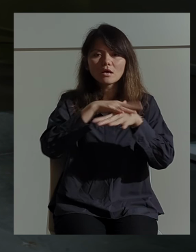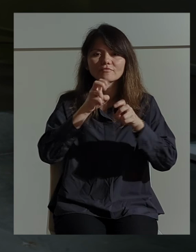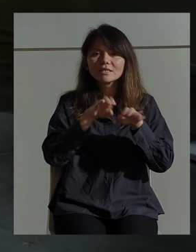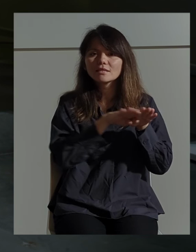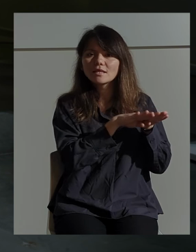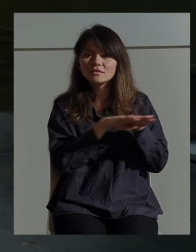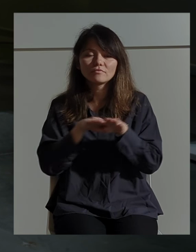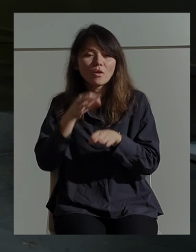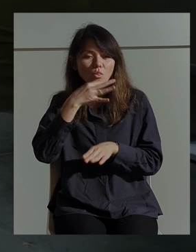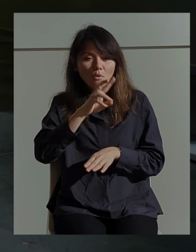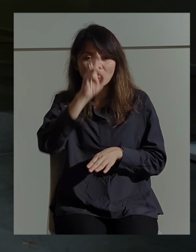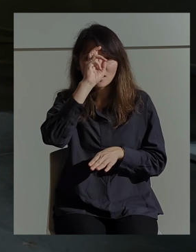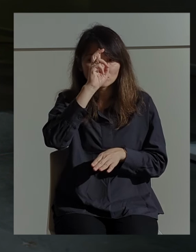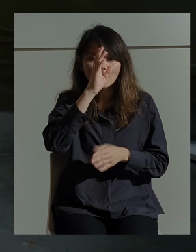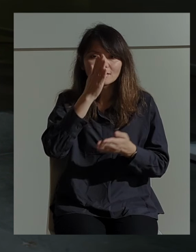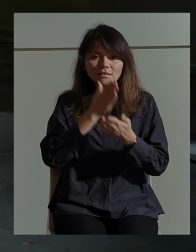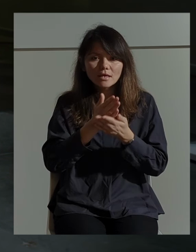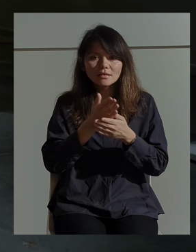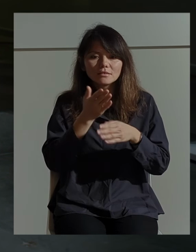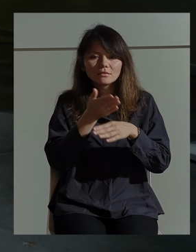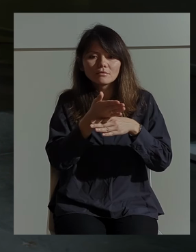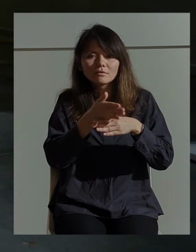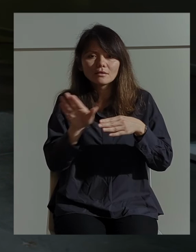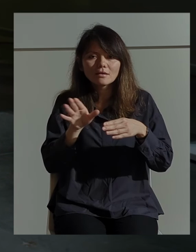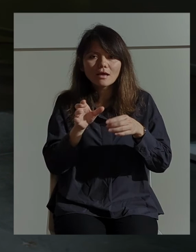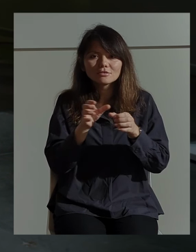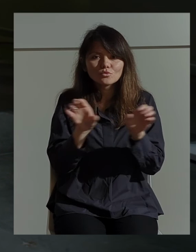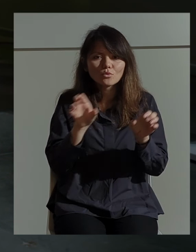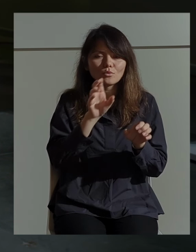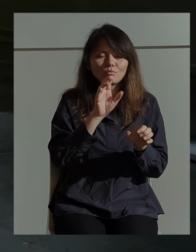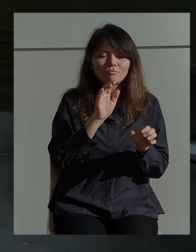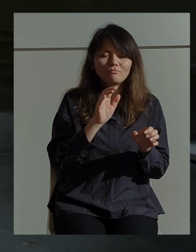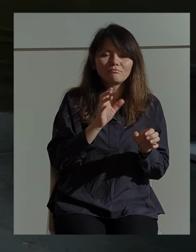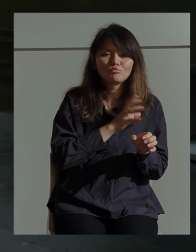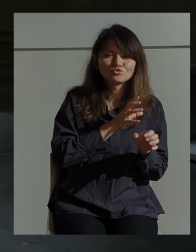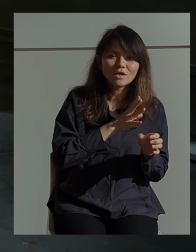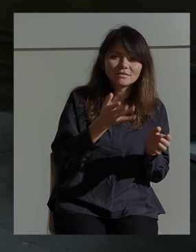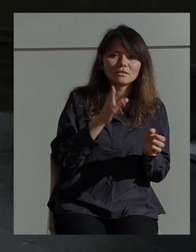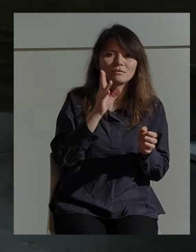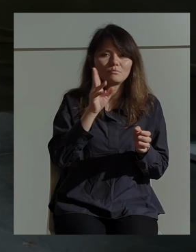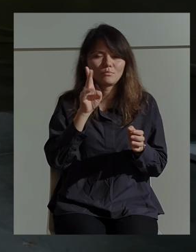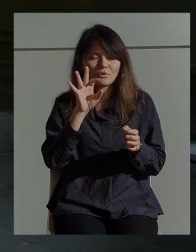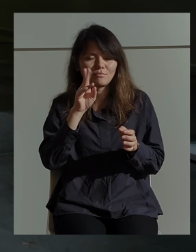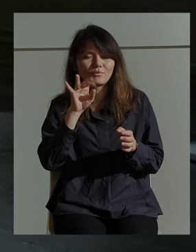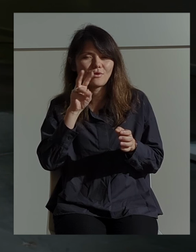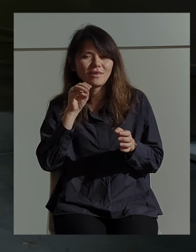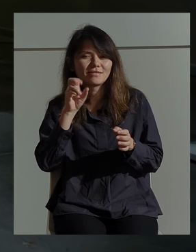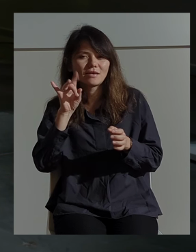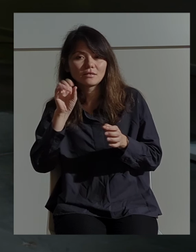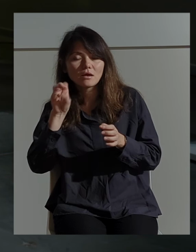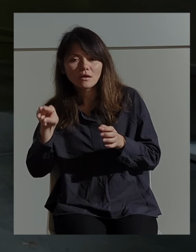любом государстве есть вот эта вот расколото на два государства буржуазию и пролетариат Вот соответственно форма ложного сознания вот вам